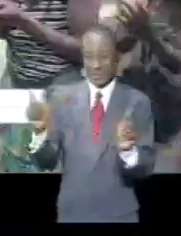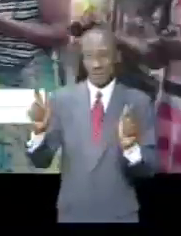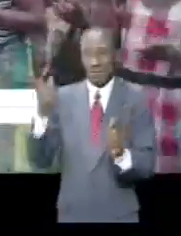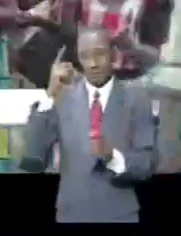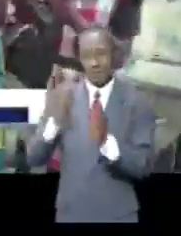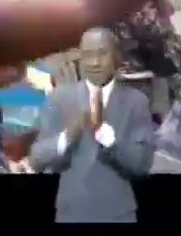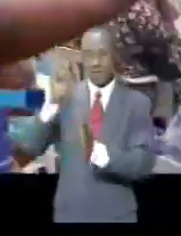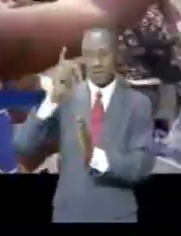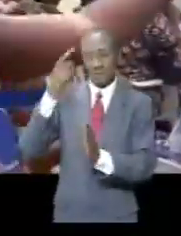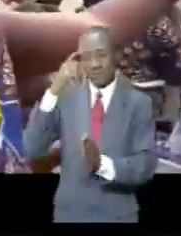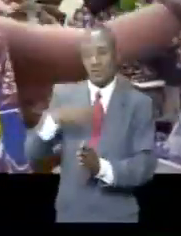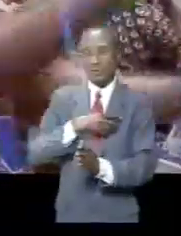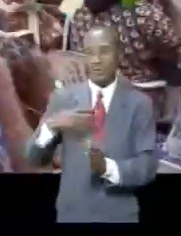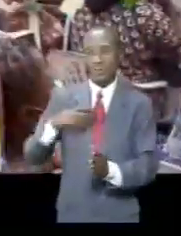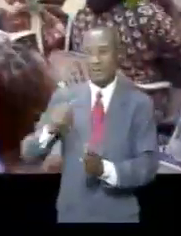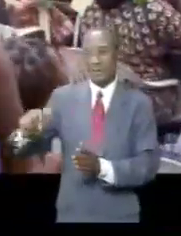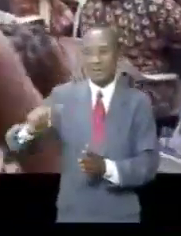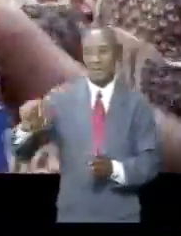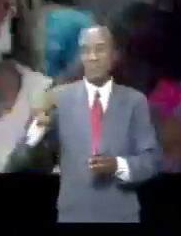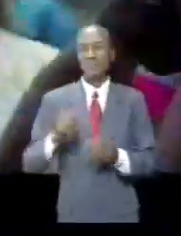nombreuses familles qui en dépendent.